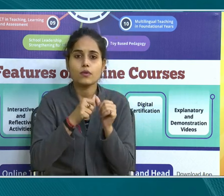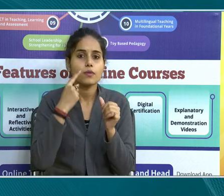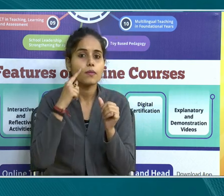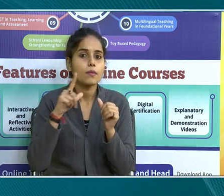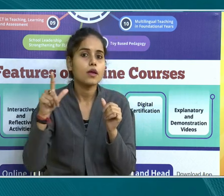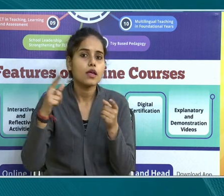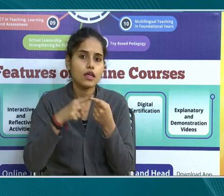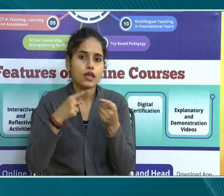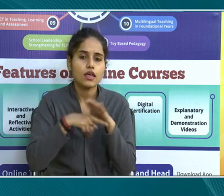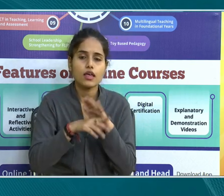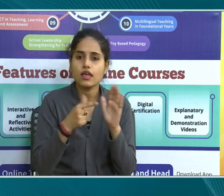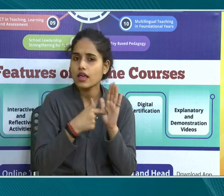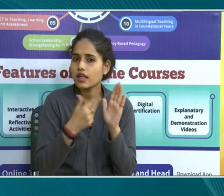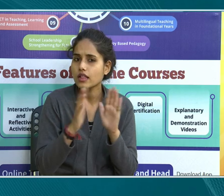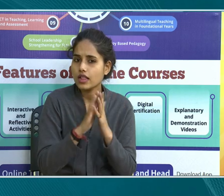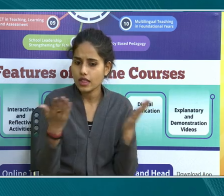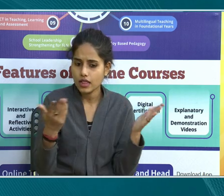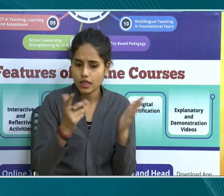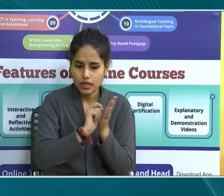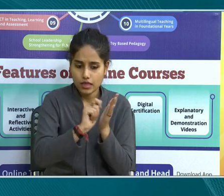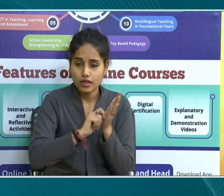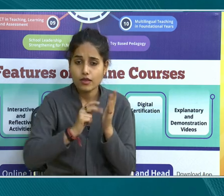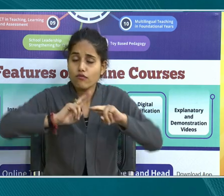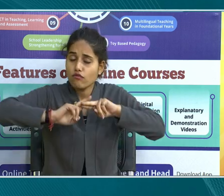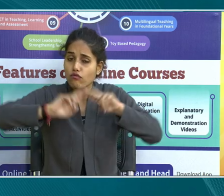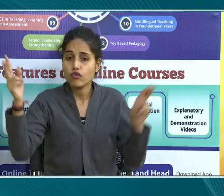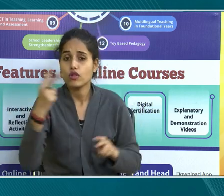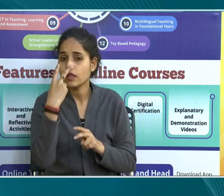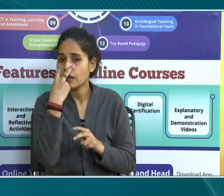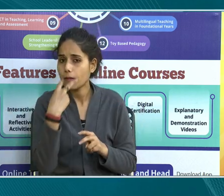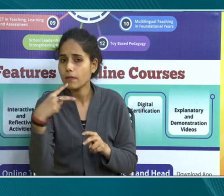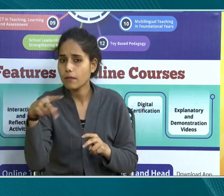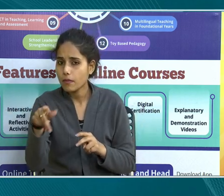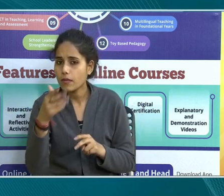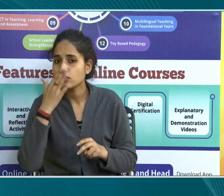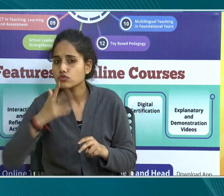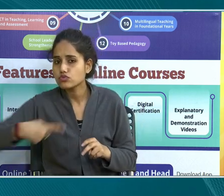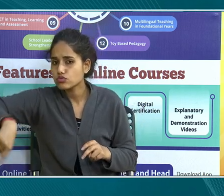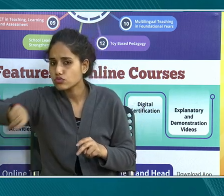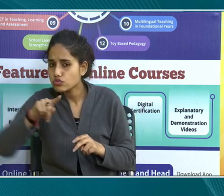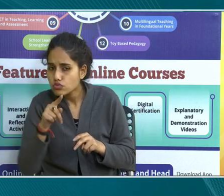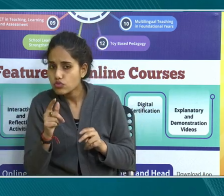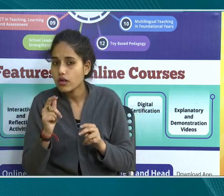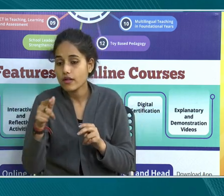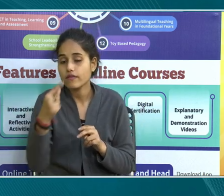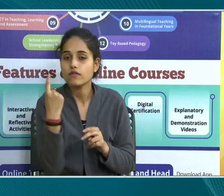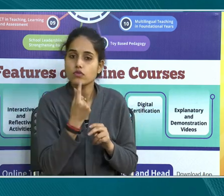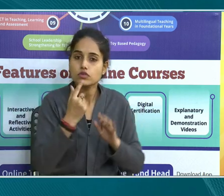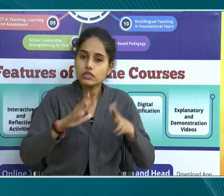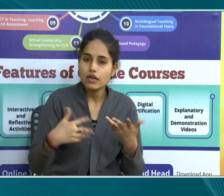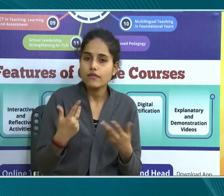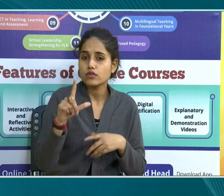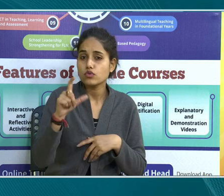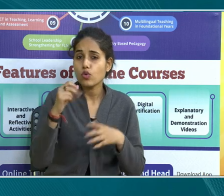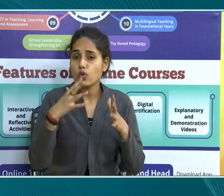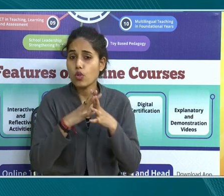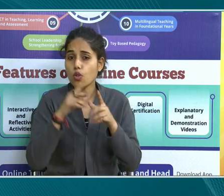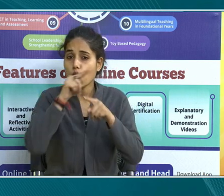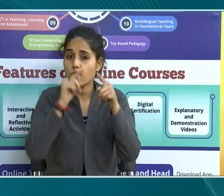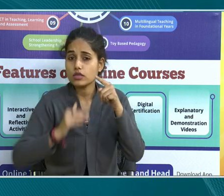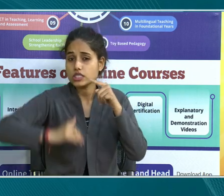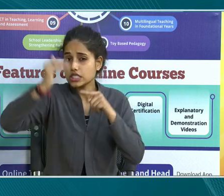जो इमबॉस हो जाता है, ये टोठली ब्लाइंड बच्चों के लिए जादा काम आता है, ये जिसको बहुत जादा लोविजन की प्रॉबलम है, वो भी इसको यूज